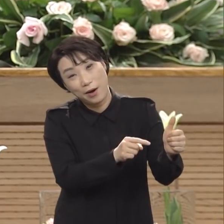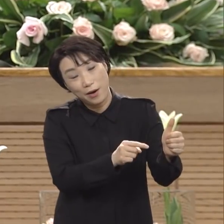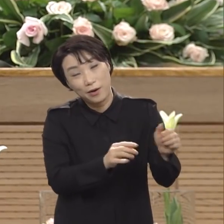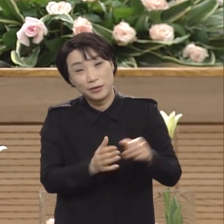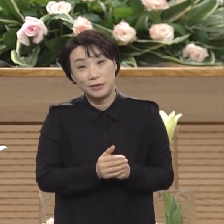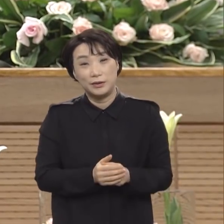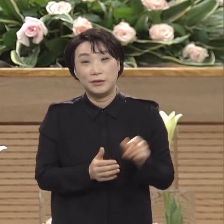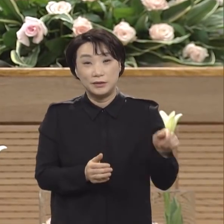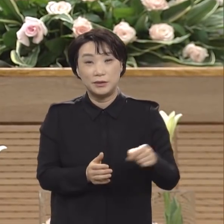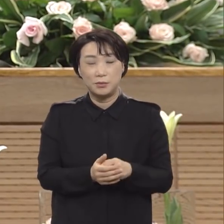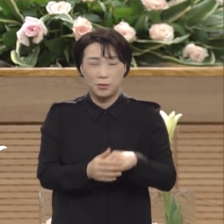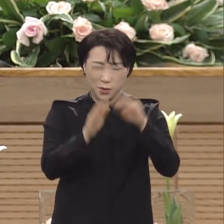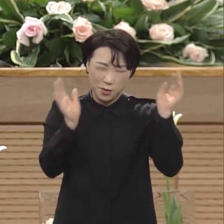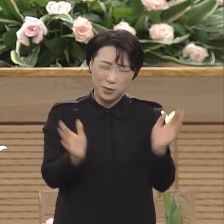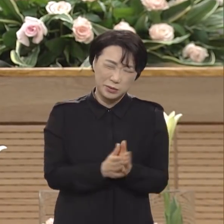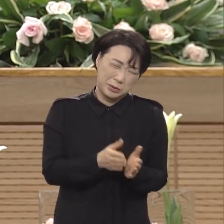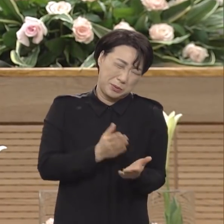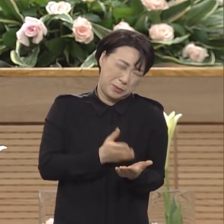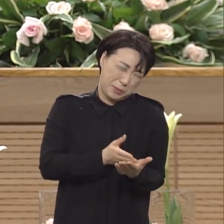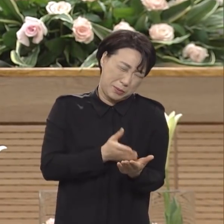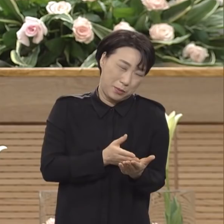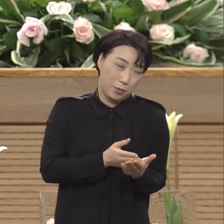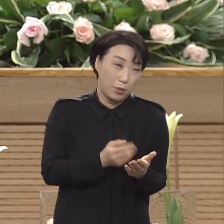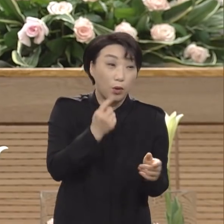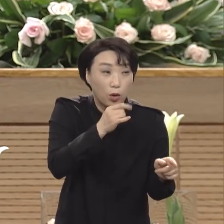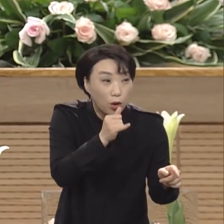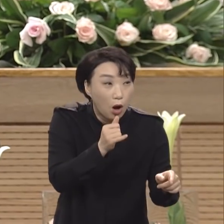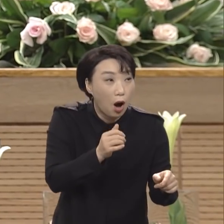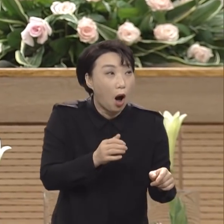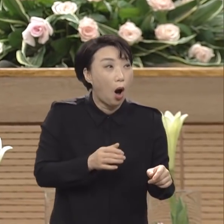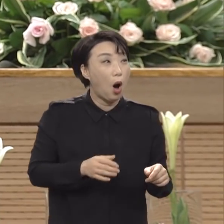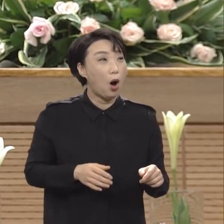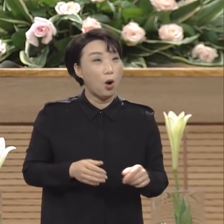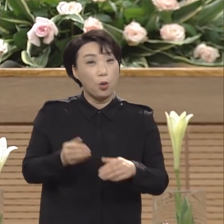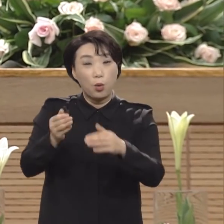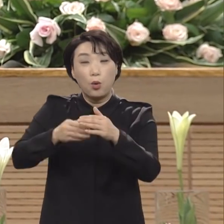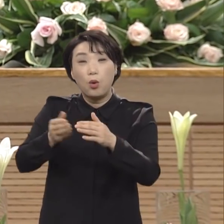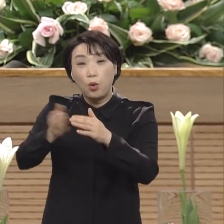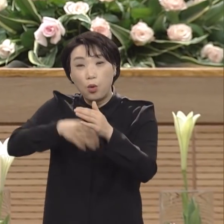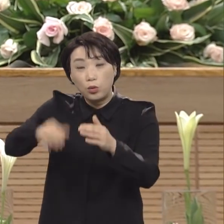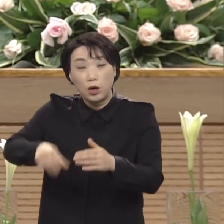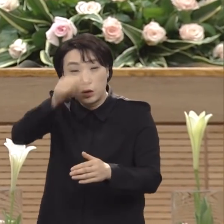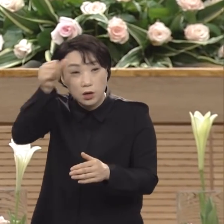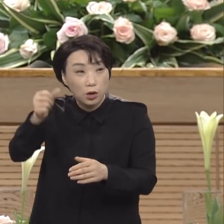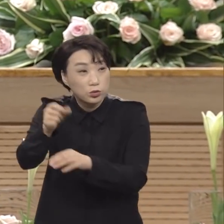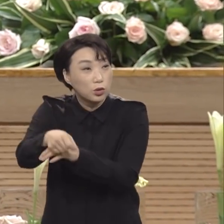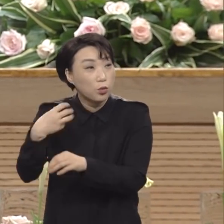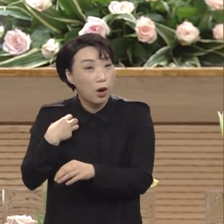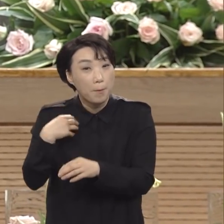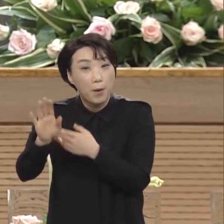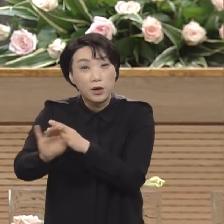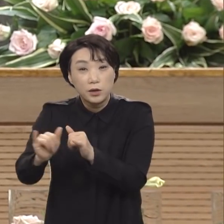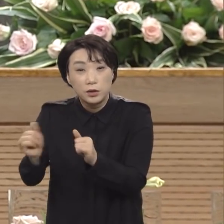그 하나하나 반박하는 논리 앞에 공회에 있는 장로들과 서기관들과 바리새인들과 그들이